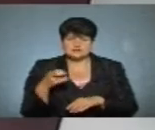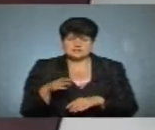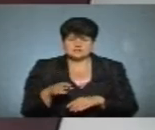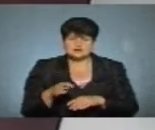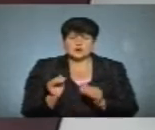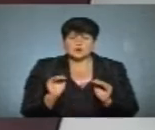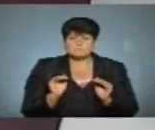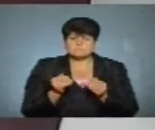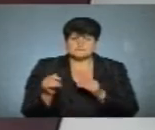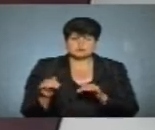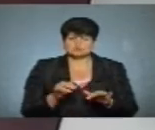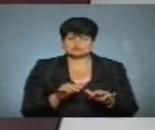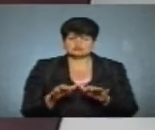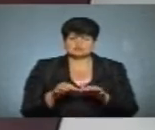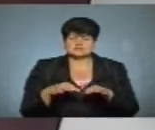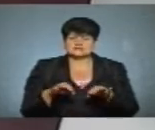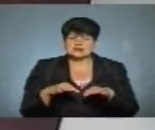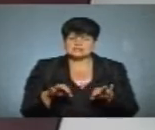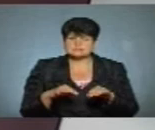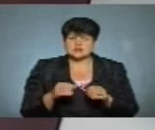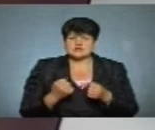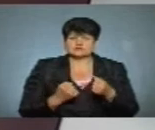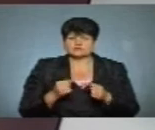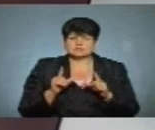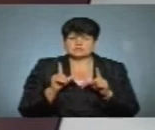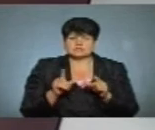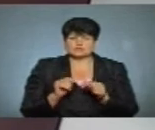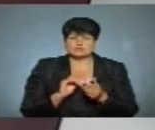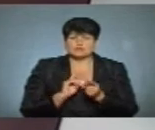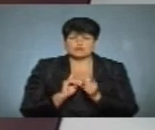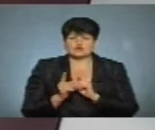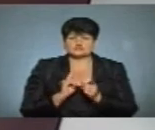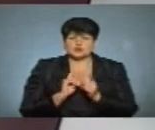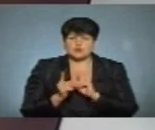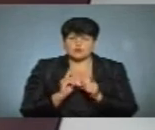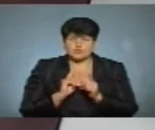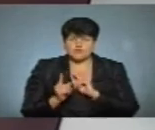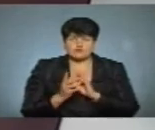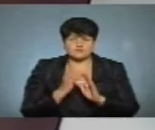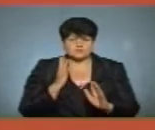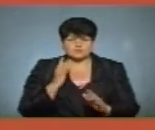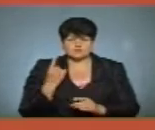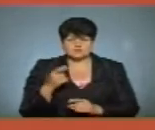частково обмежать рух транспорту. Автомобілі їхатимуть почергово однією зі смуг руху.